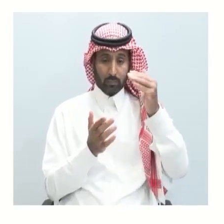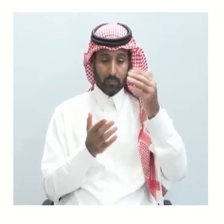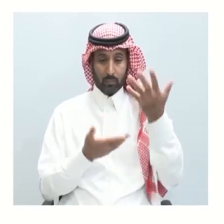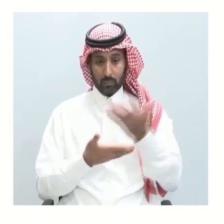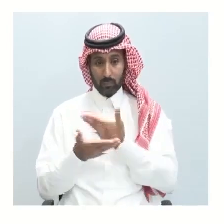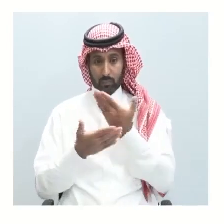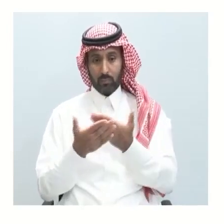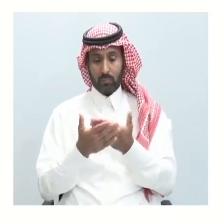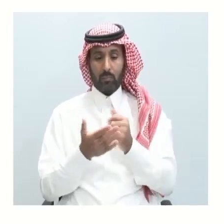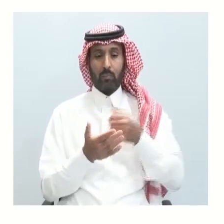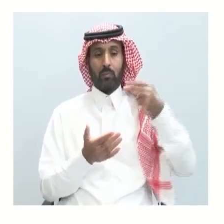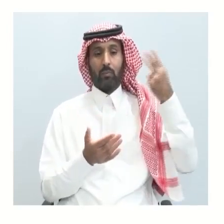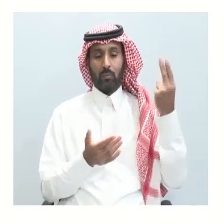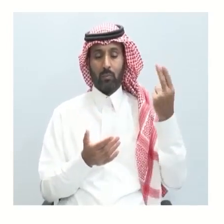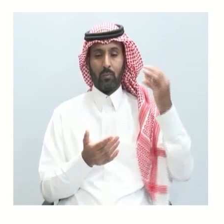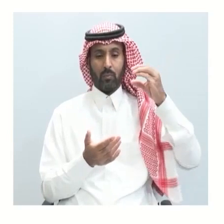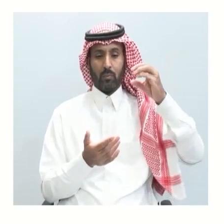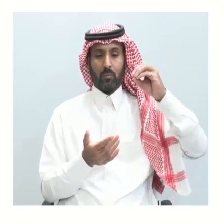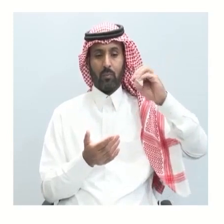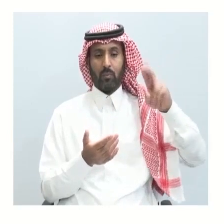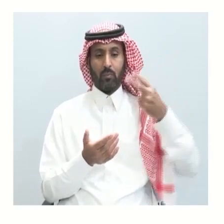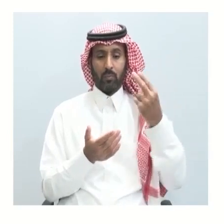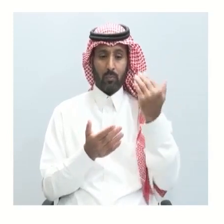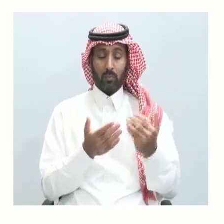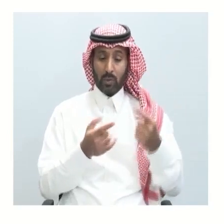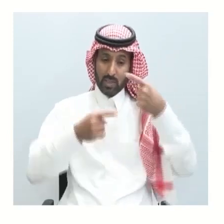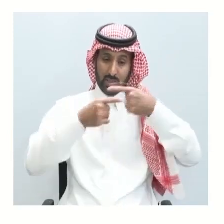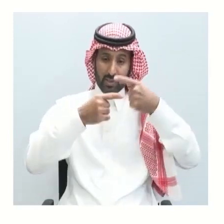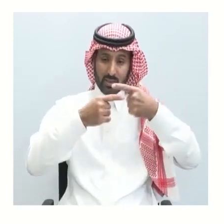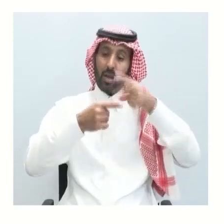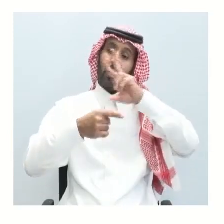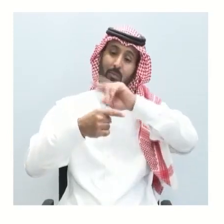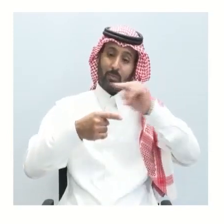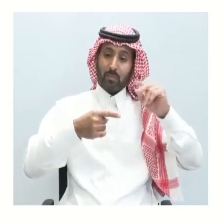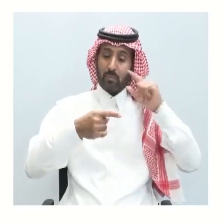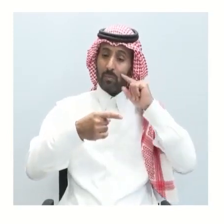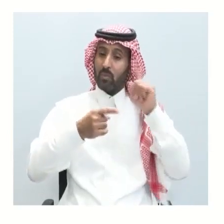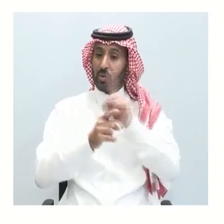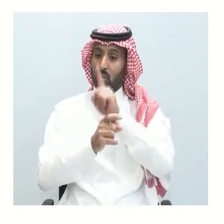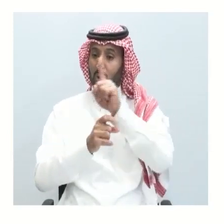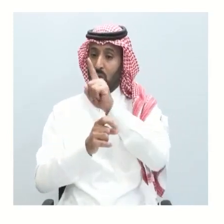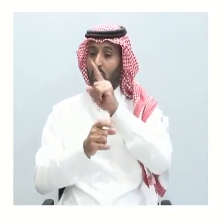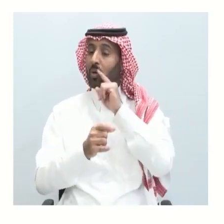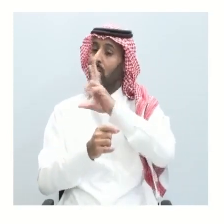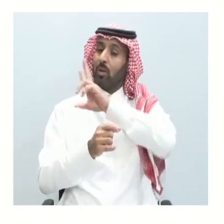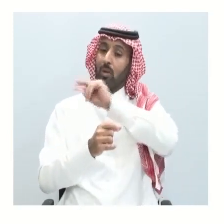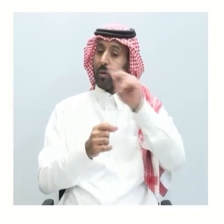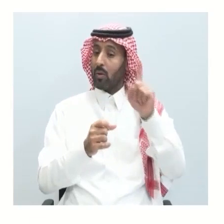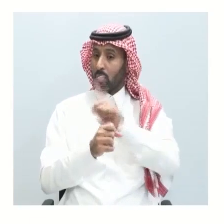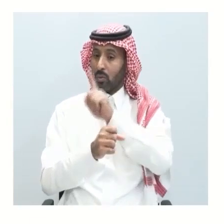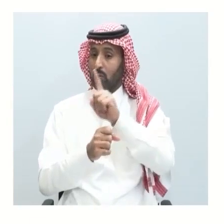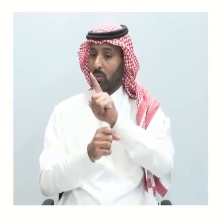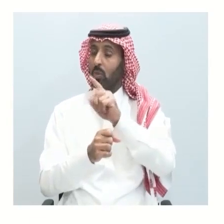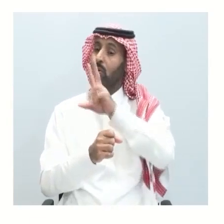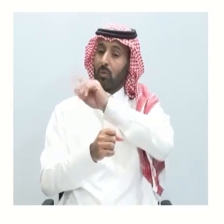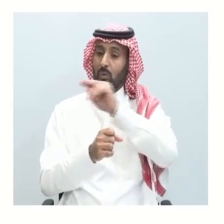المتفاعلات. لاحظ طبعا بما انه قال متجانس او كتبت كلها ستكون، طبعا نحن